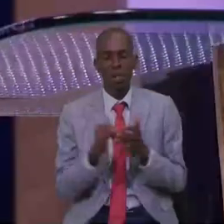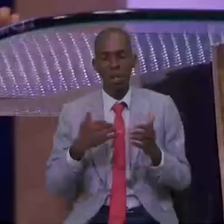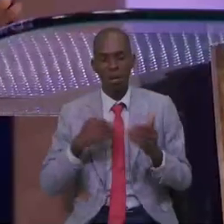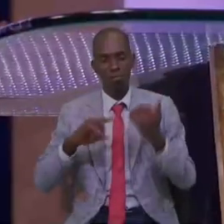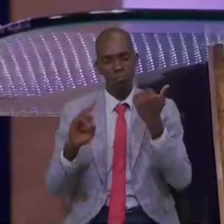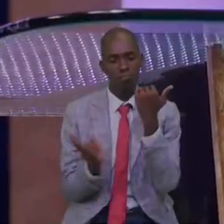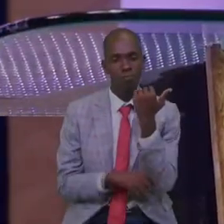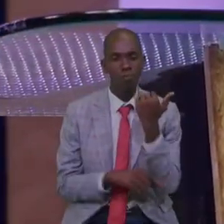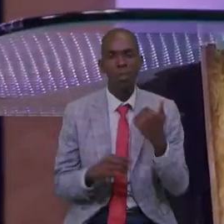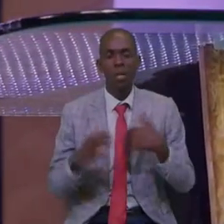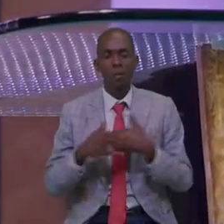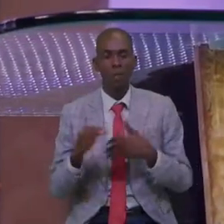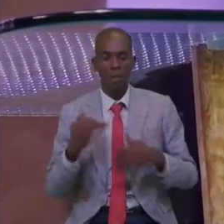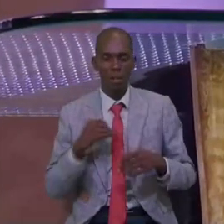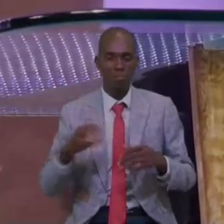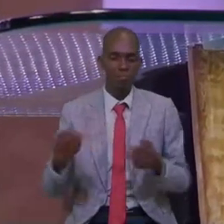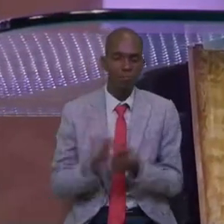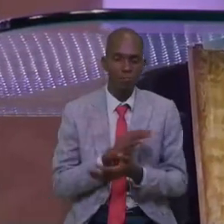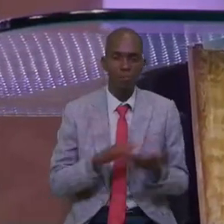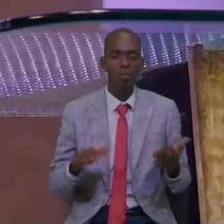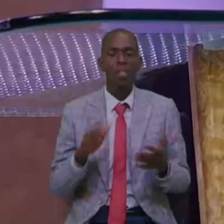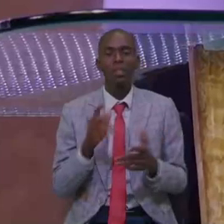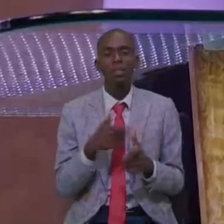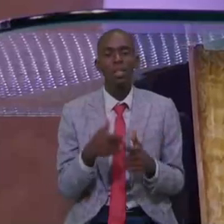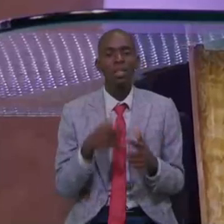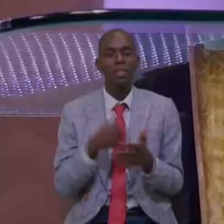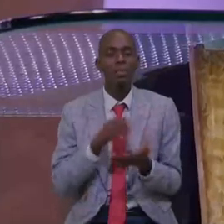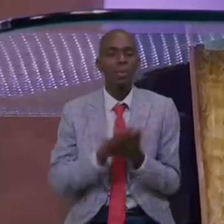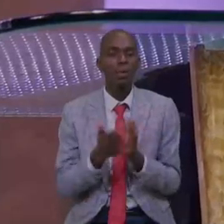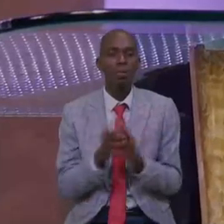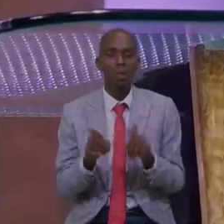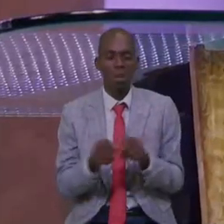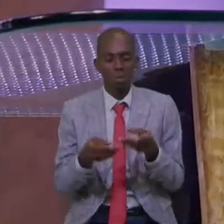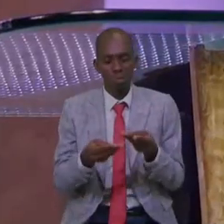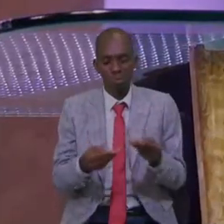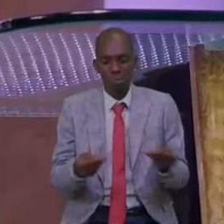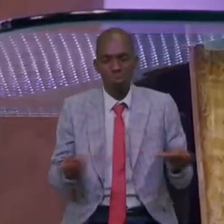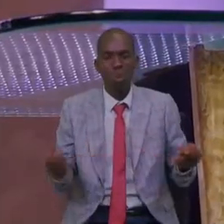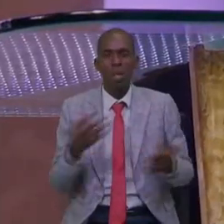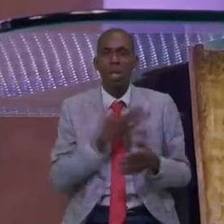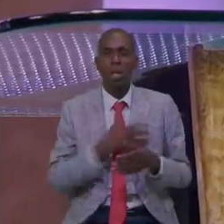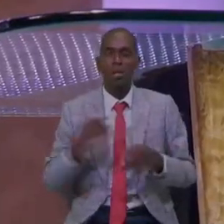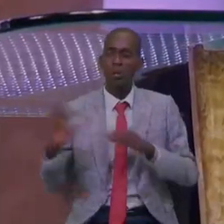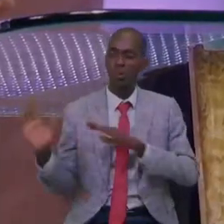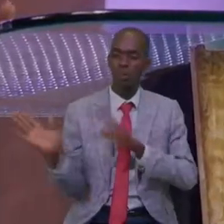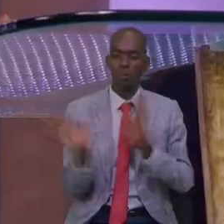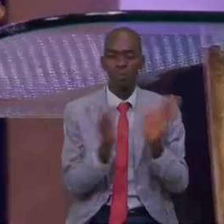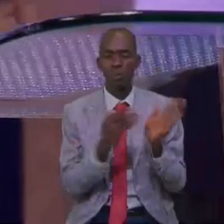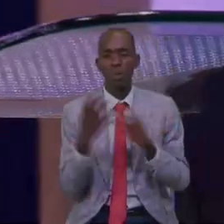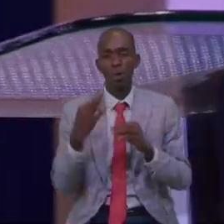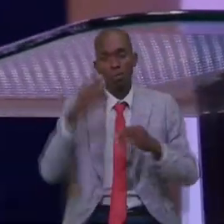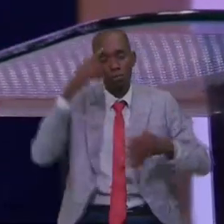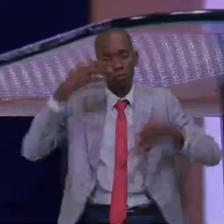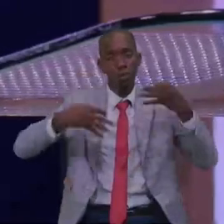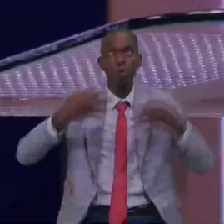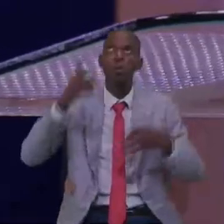détruit ces royaumes, alors ils deviendront comme la poussière et le vent du jugement de Dieu va